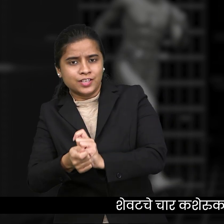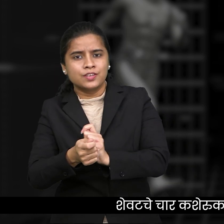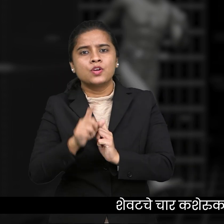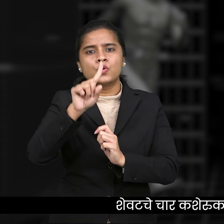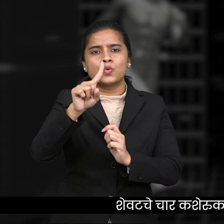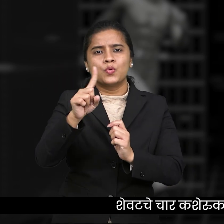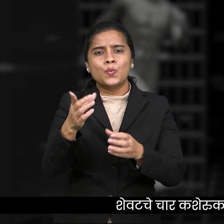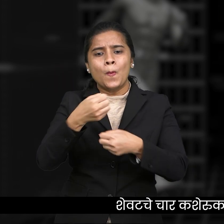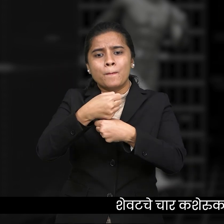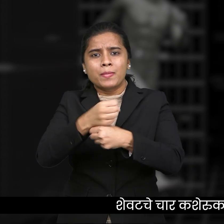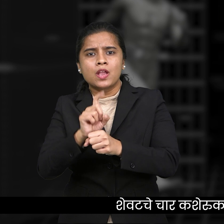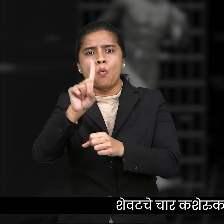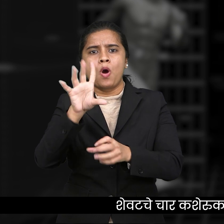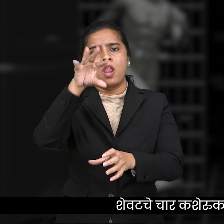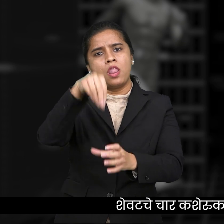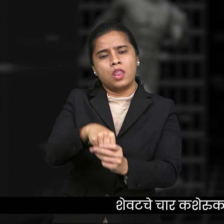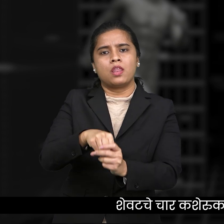येऊन दुसरे हाड बनवतात.